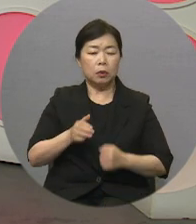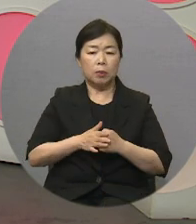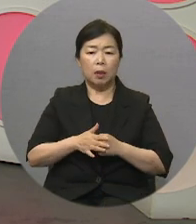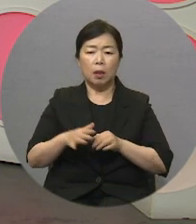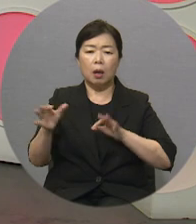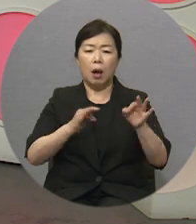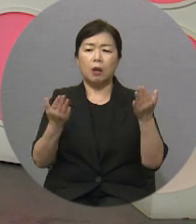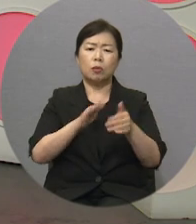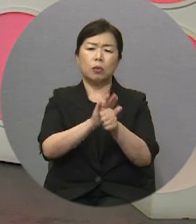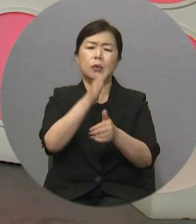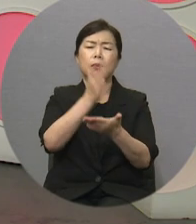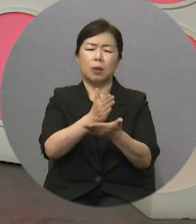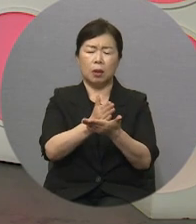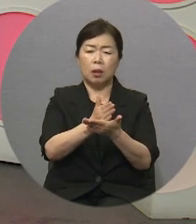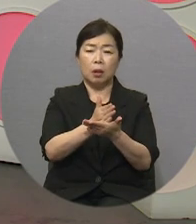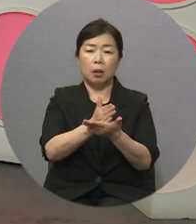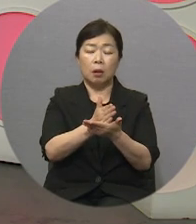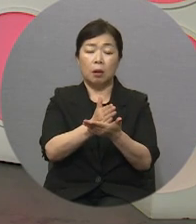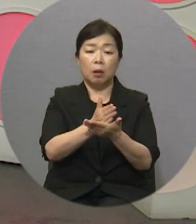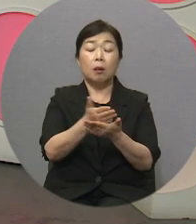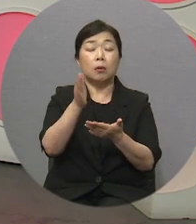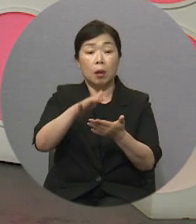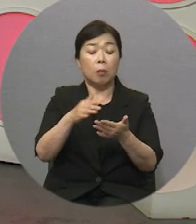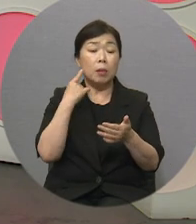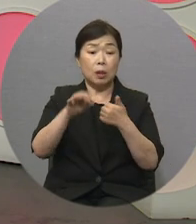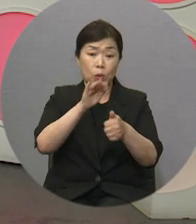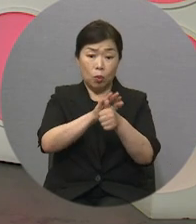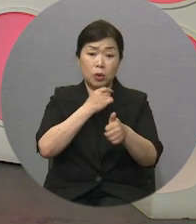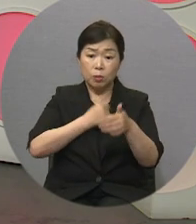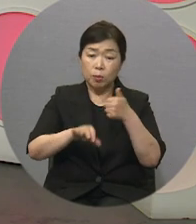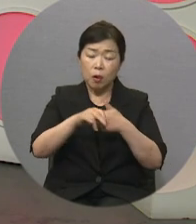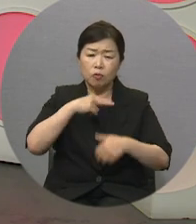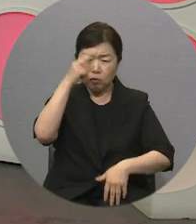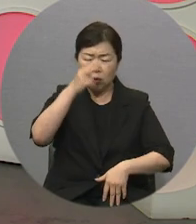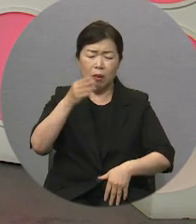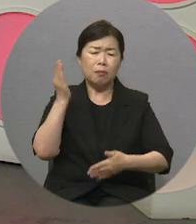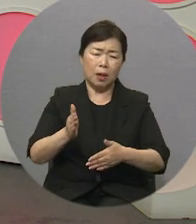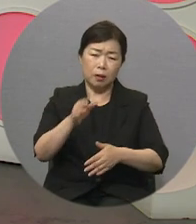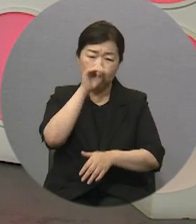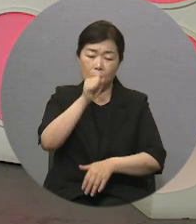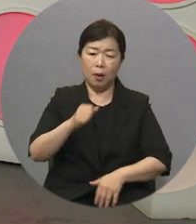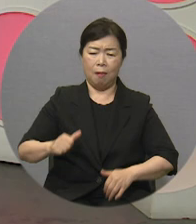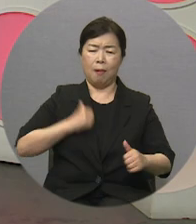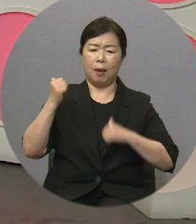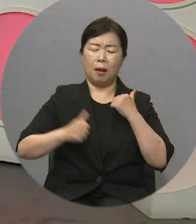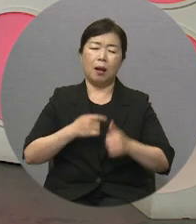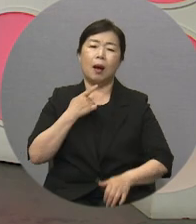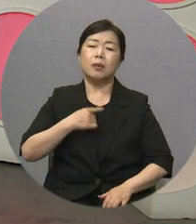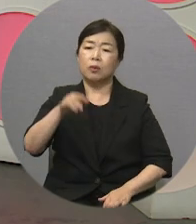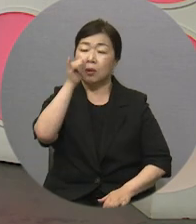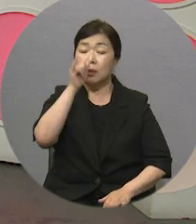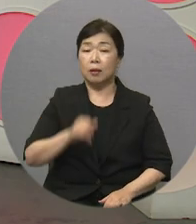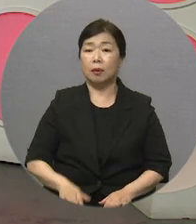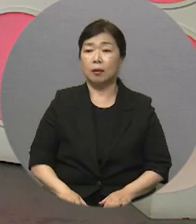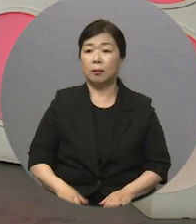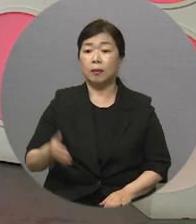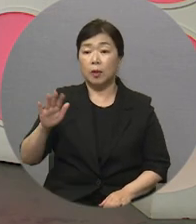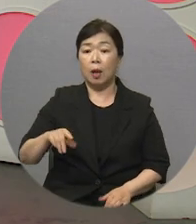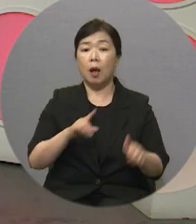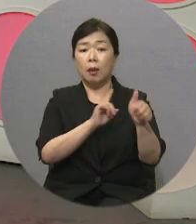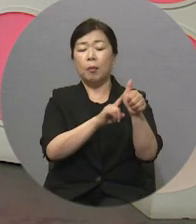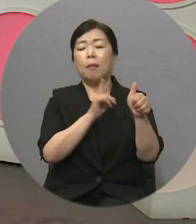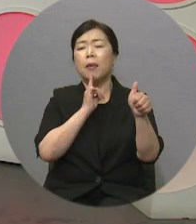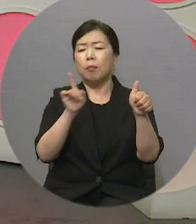가게를 돕는 건 몰라도 술까지 마시는 건 너무하지 않느냐고 버럭 화도 냈습니다. 그러자